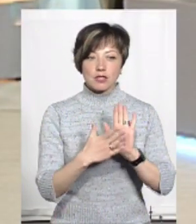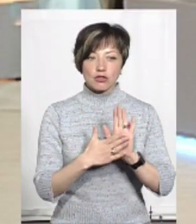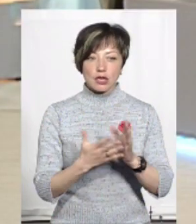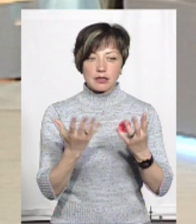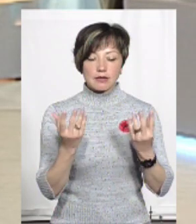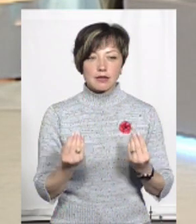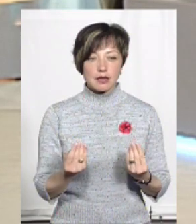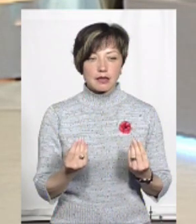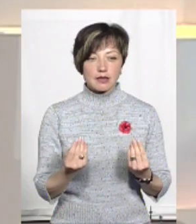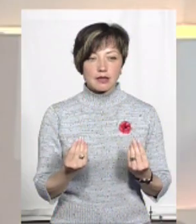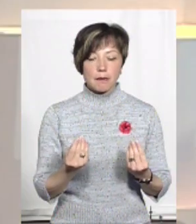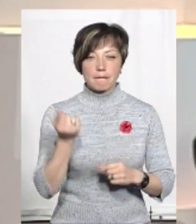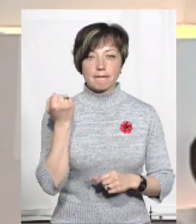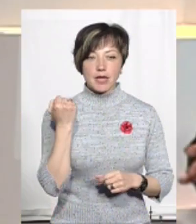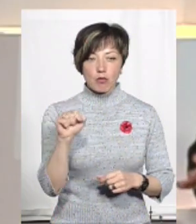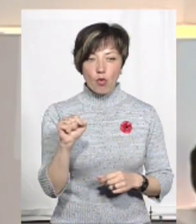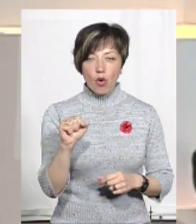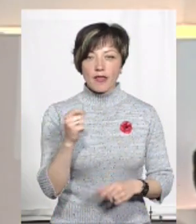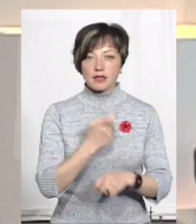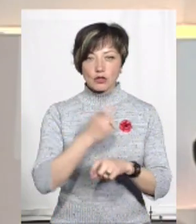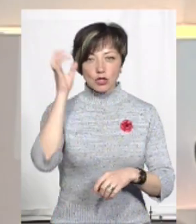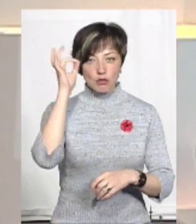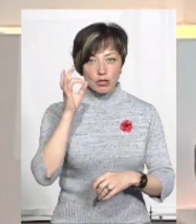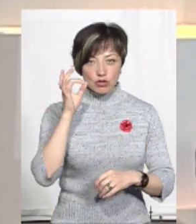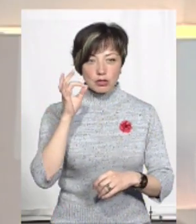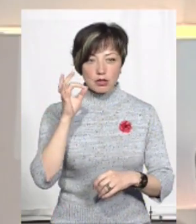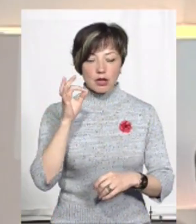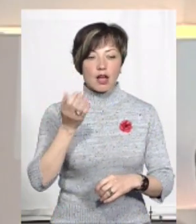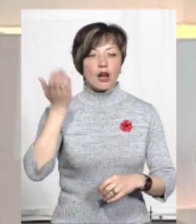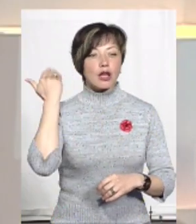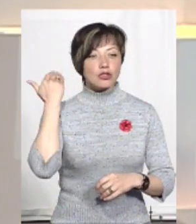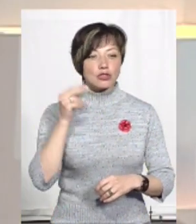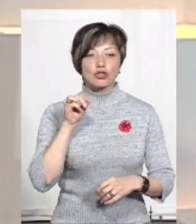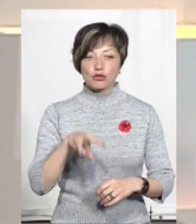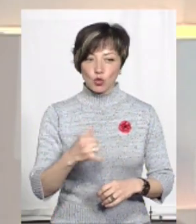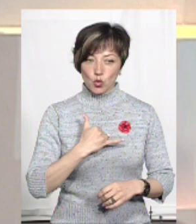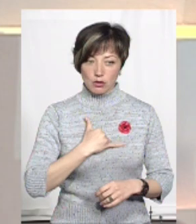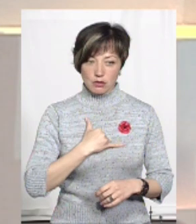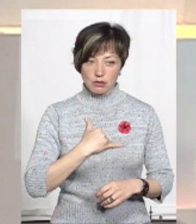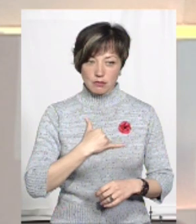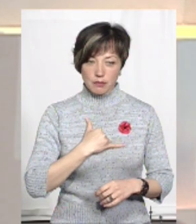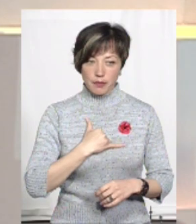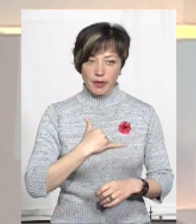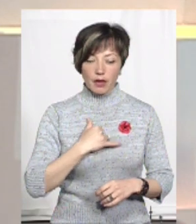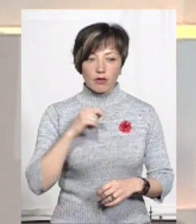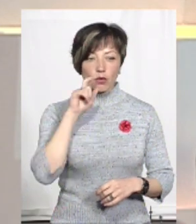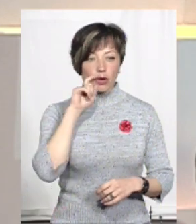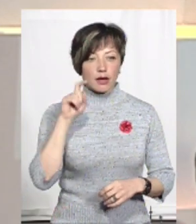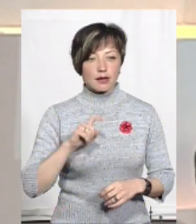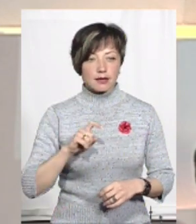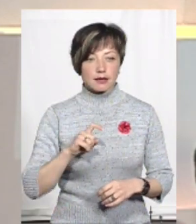день перемоги над нацистською Німеччиною набагато раніше, ніж у нас в